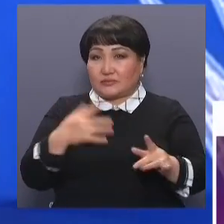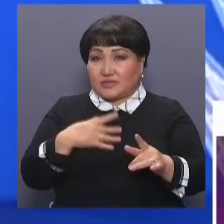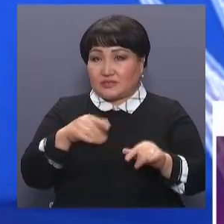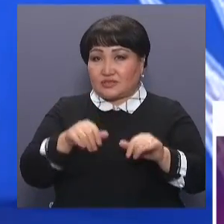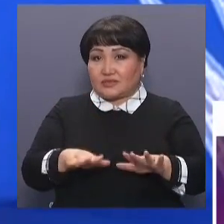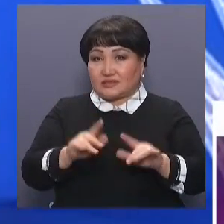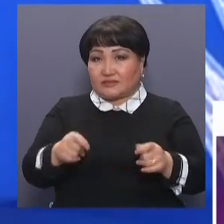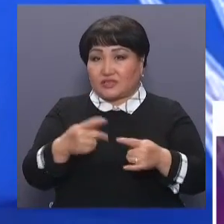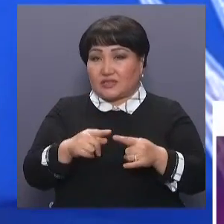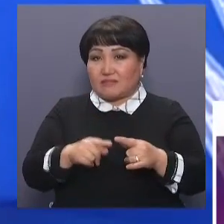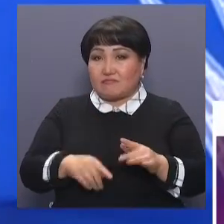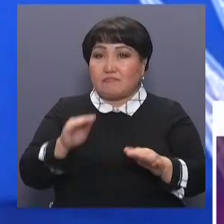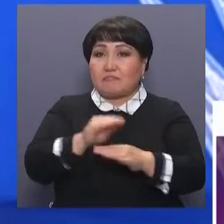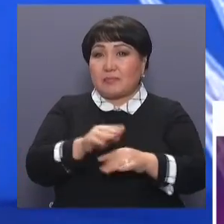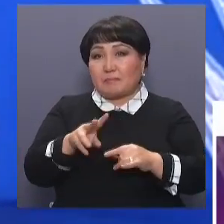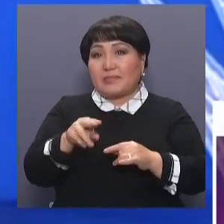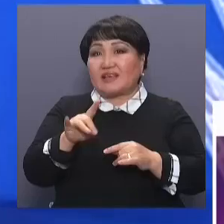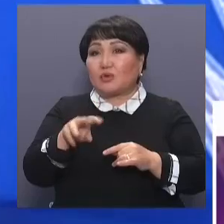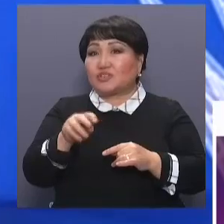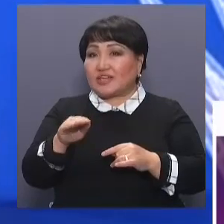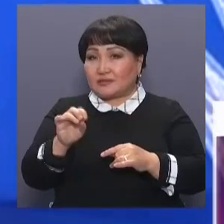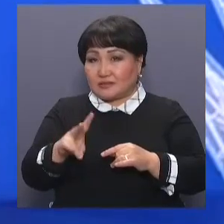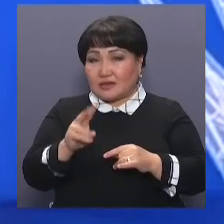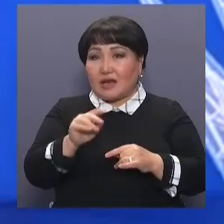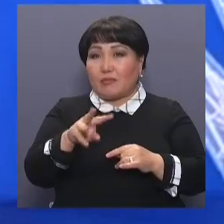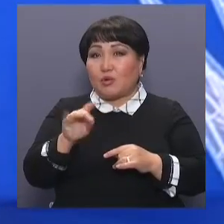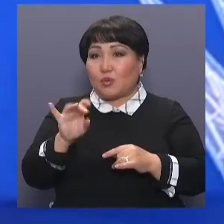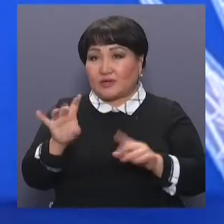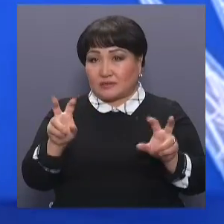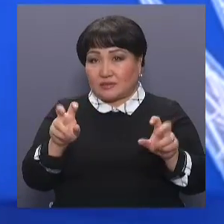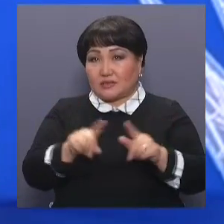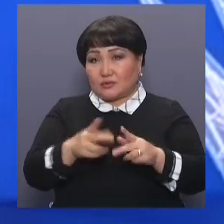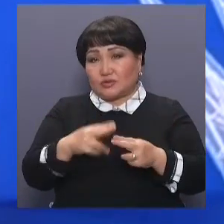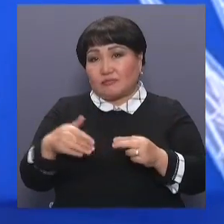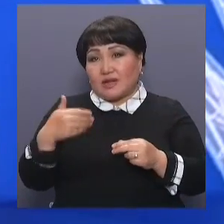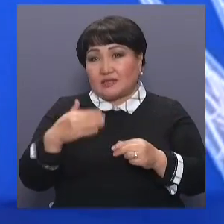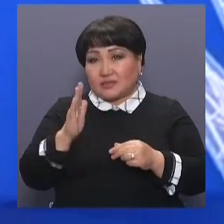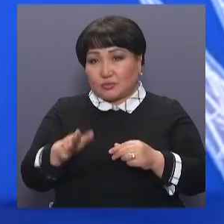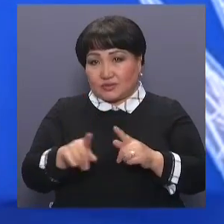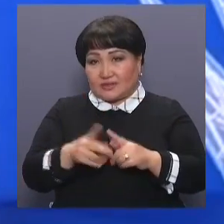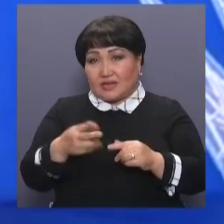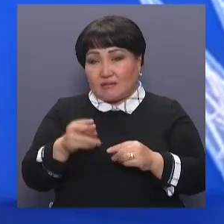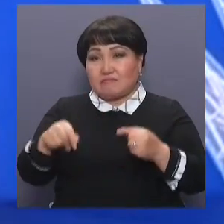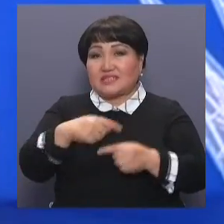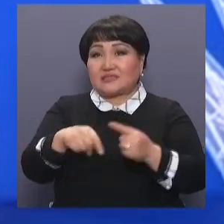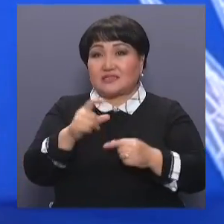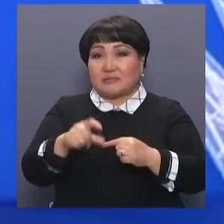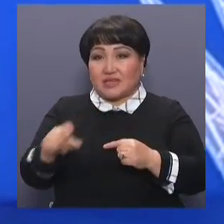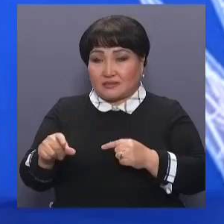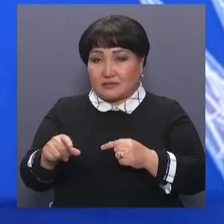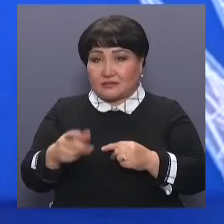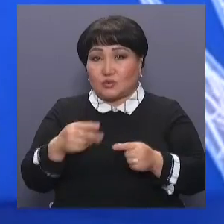«Комкор», которое, по нашему мнению, очень полезно будет иметь для бизнесмена. То есть каждый бизнесмен, у